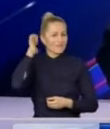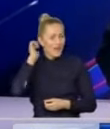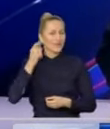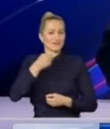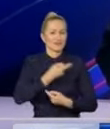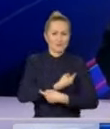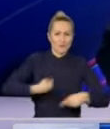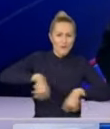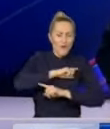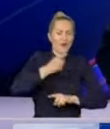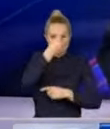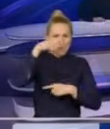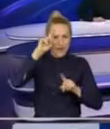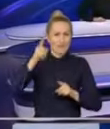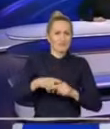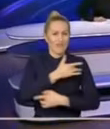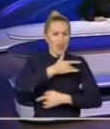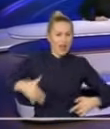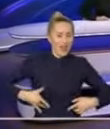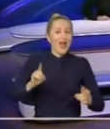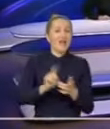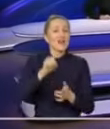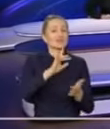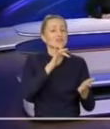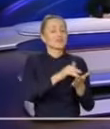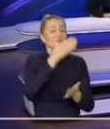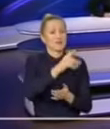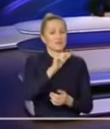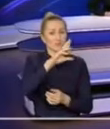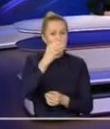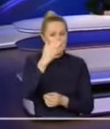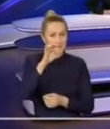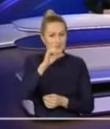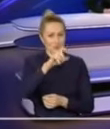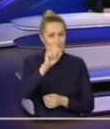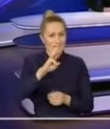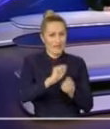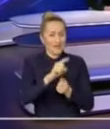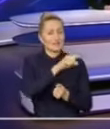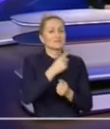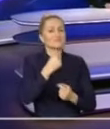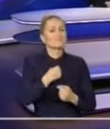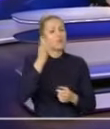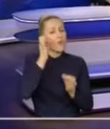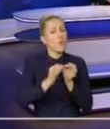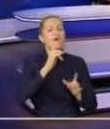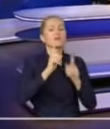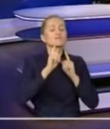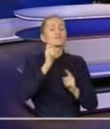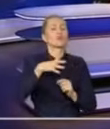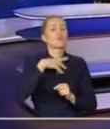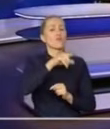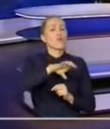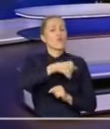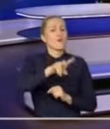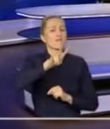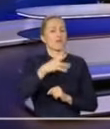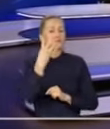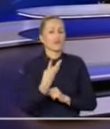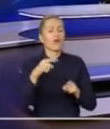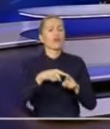się na Mierzei Helskiej. Jest tam nasz reporter Przemysław Adamski. Powiedz, o czym rozmawiali przywódcy krajów Grupy Wyszehradzkiej i jakie były wyzwania związane